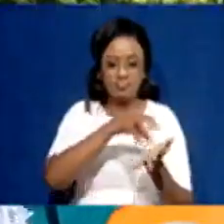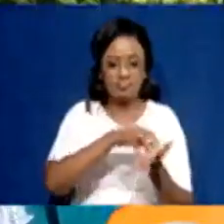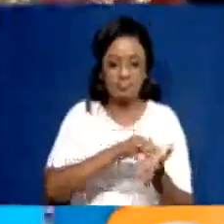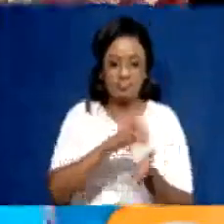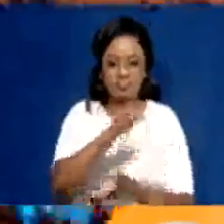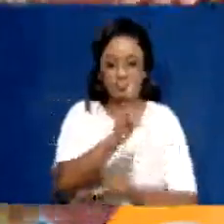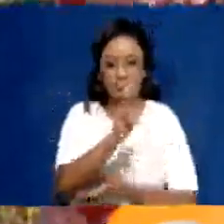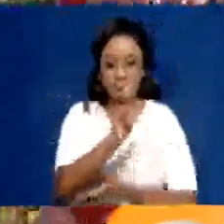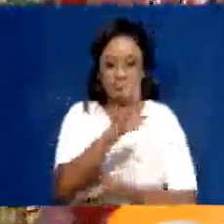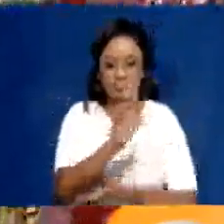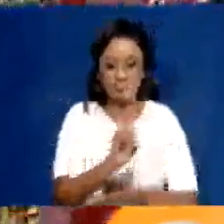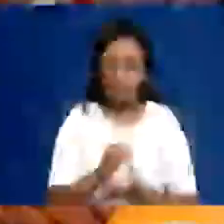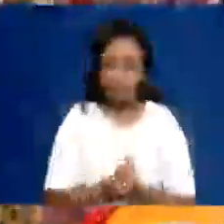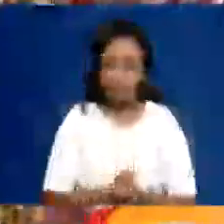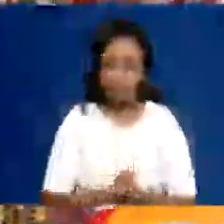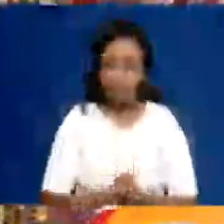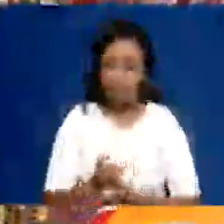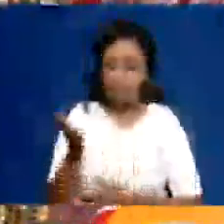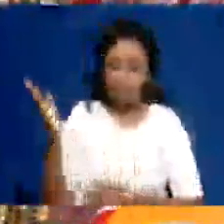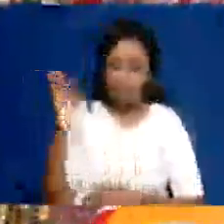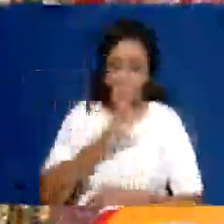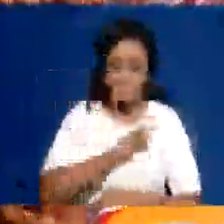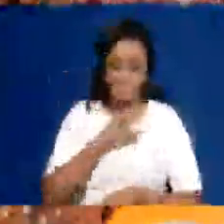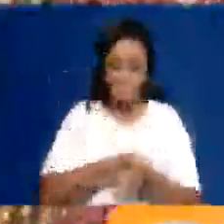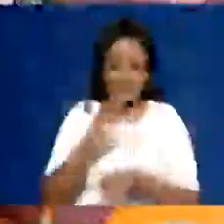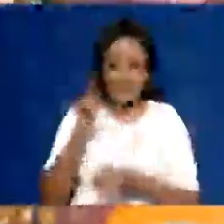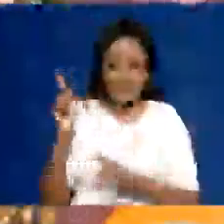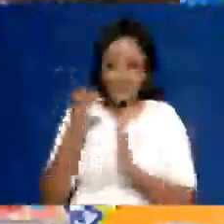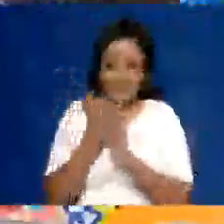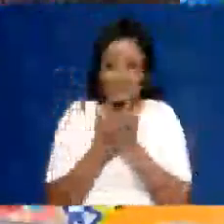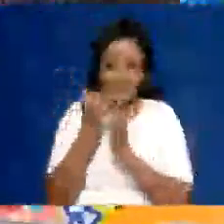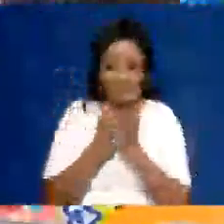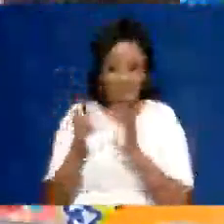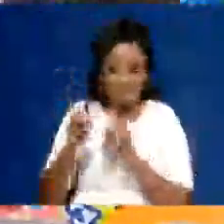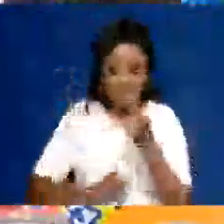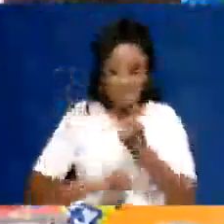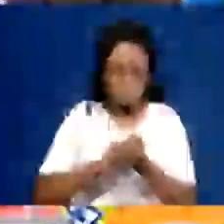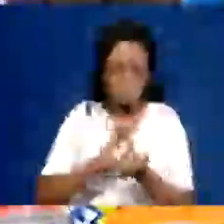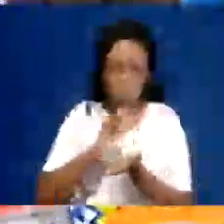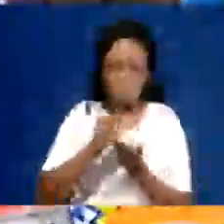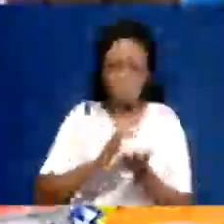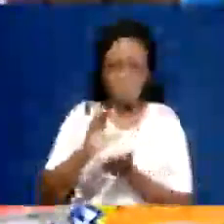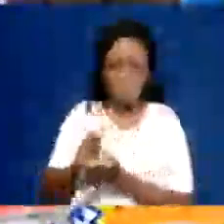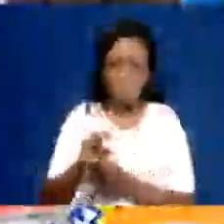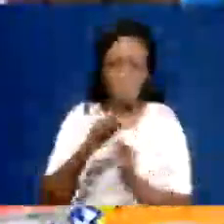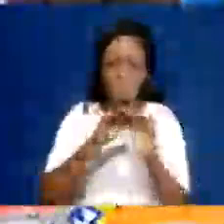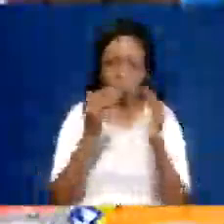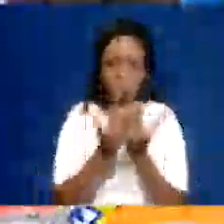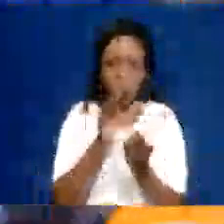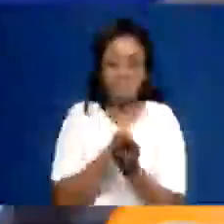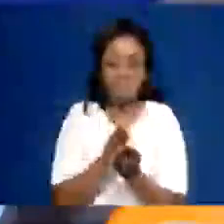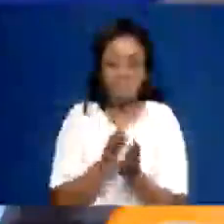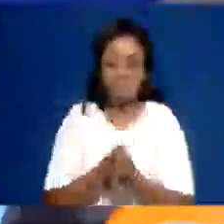Karo. Wakulima hawa wamefaidika na mradi uliofadhiliwa na Benki ya Dunia kwa kima cha shilingi bilioni